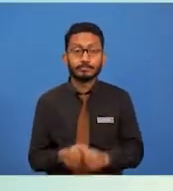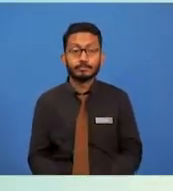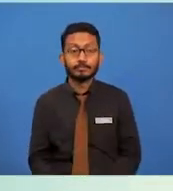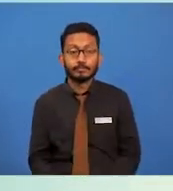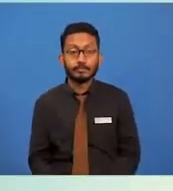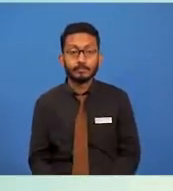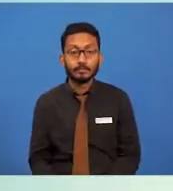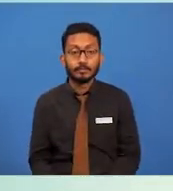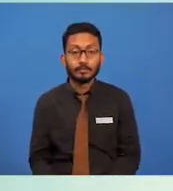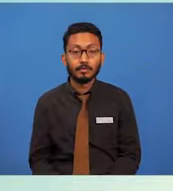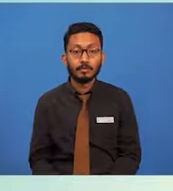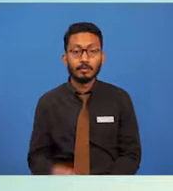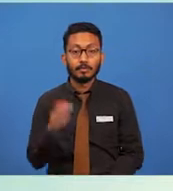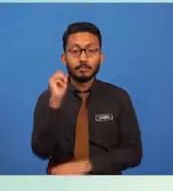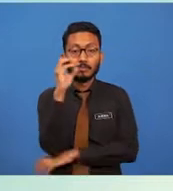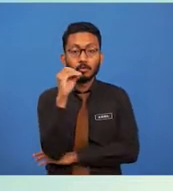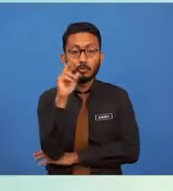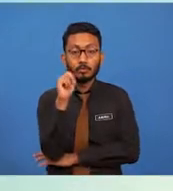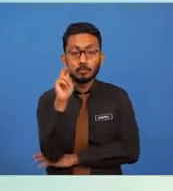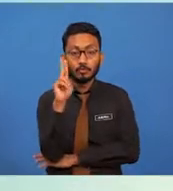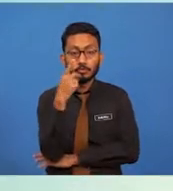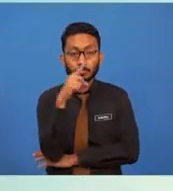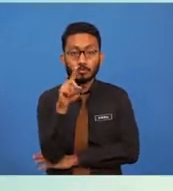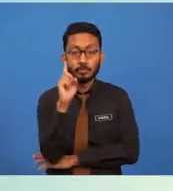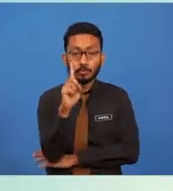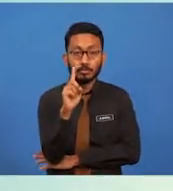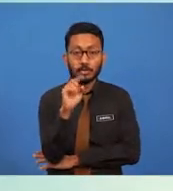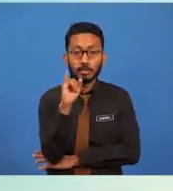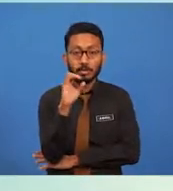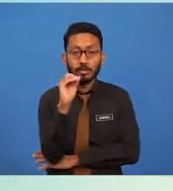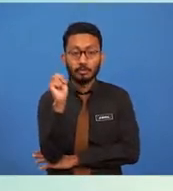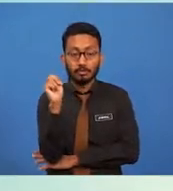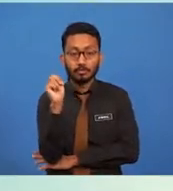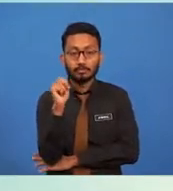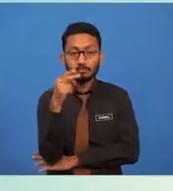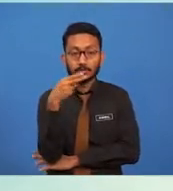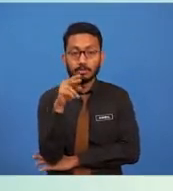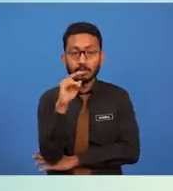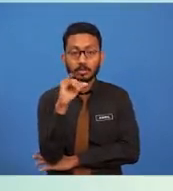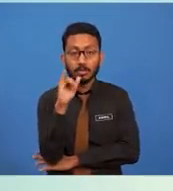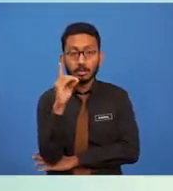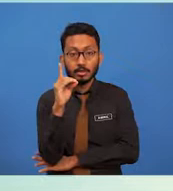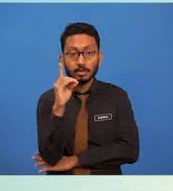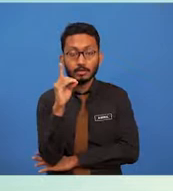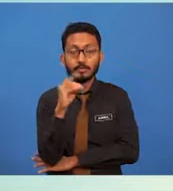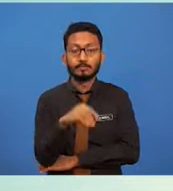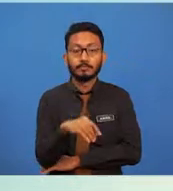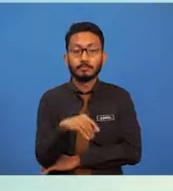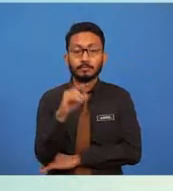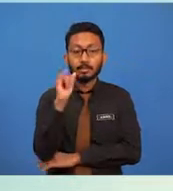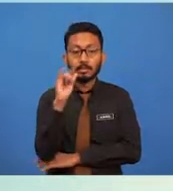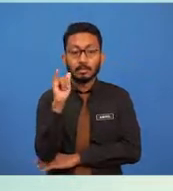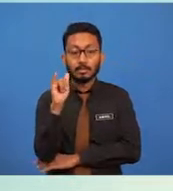Monoprotik untuk satu ion hidrogen. Diprotik untuk dua ion